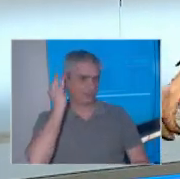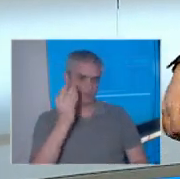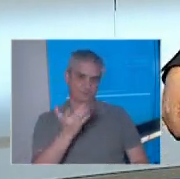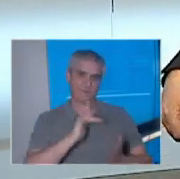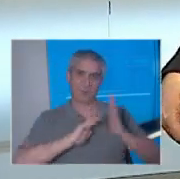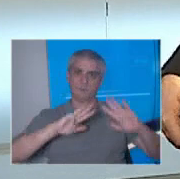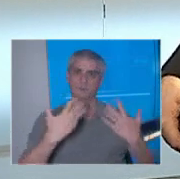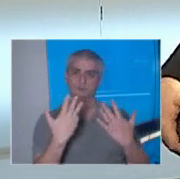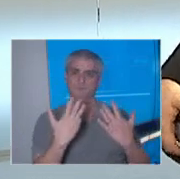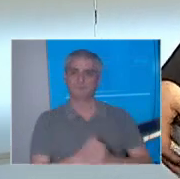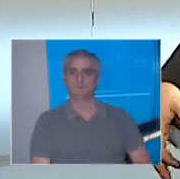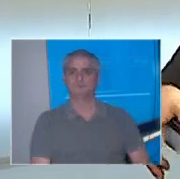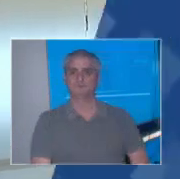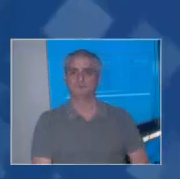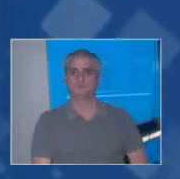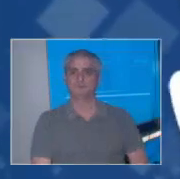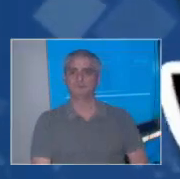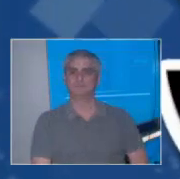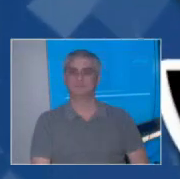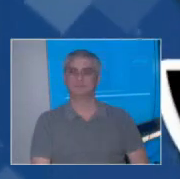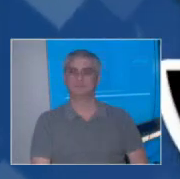במקום התשיעי שלנו.